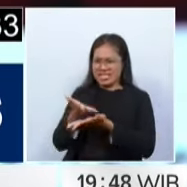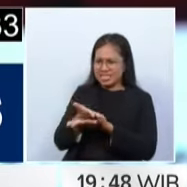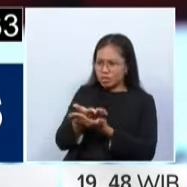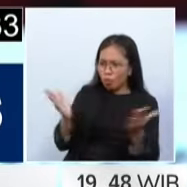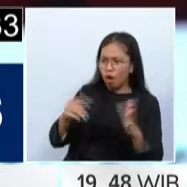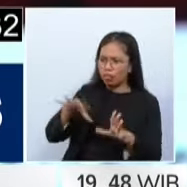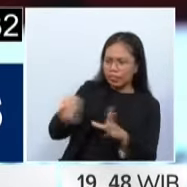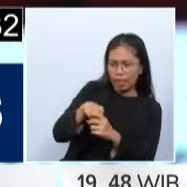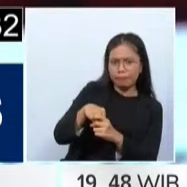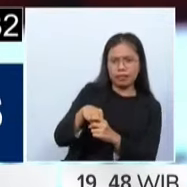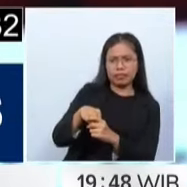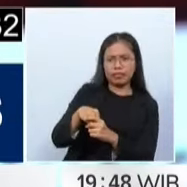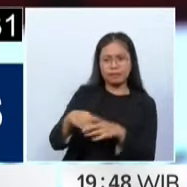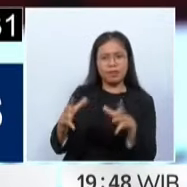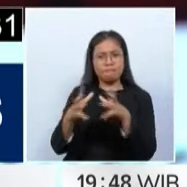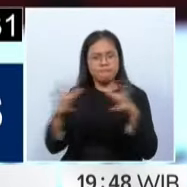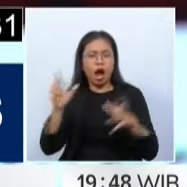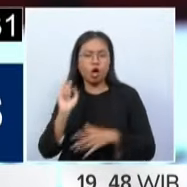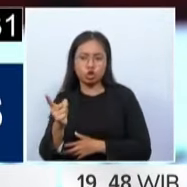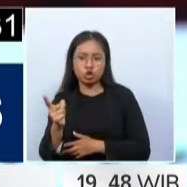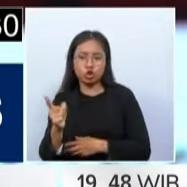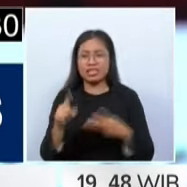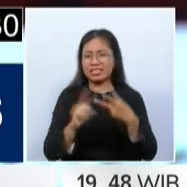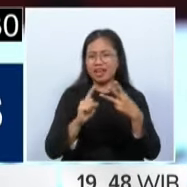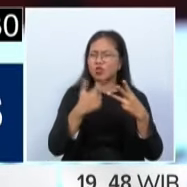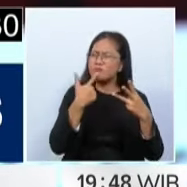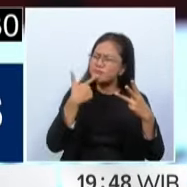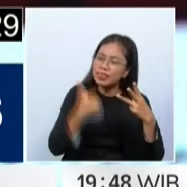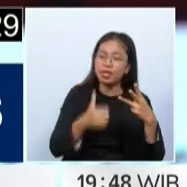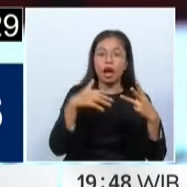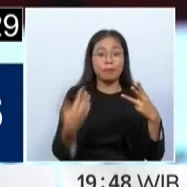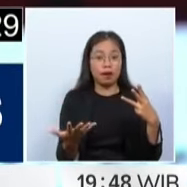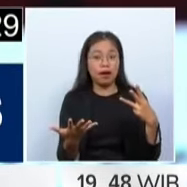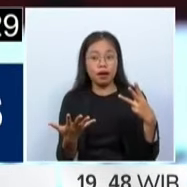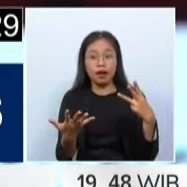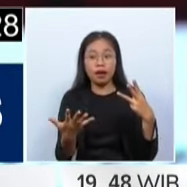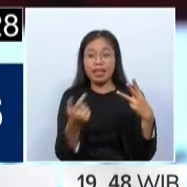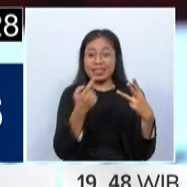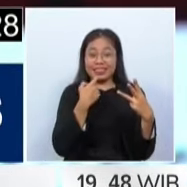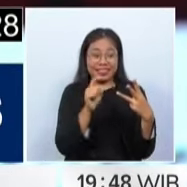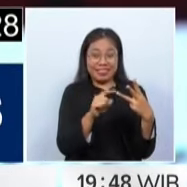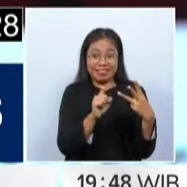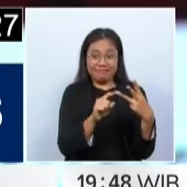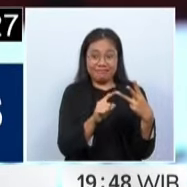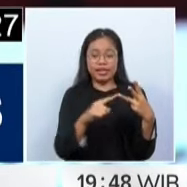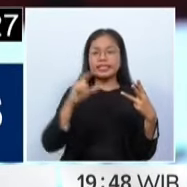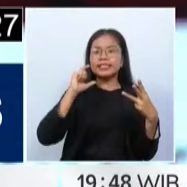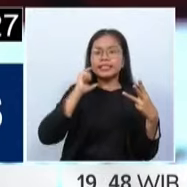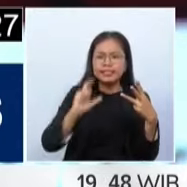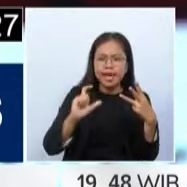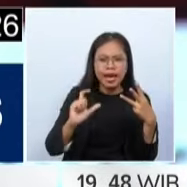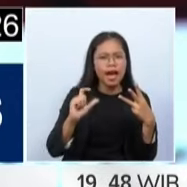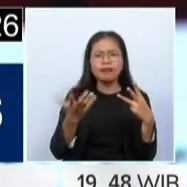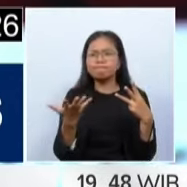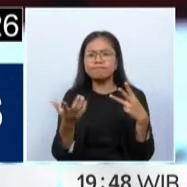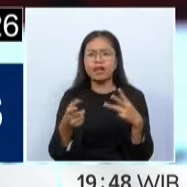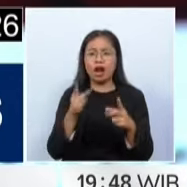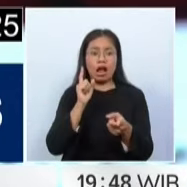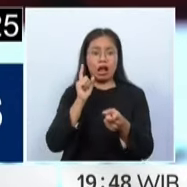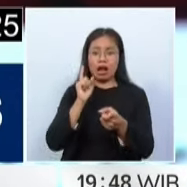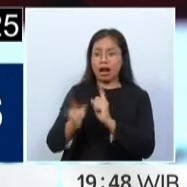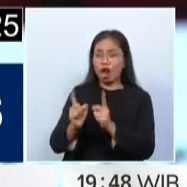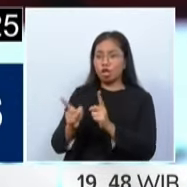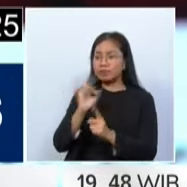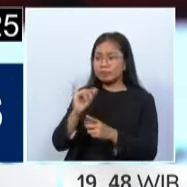ketiga yang tidak kalah penting adalah mekanisme untuk merespon balik Apabila terjadi